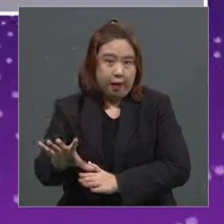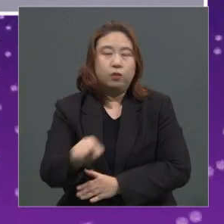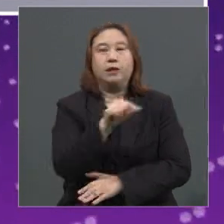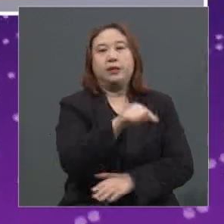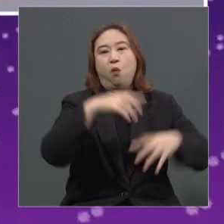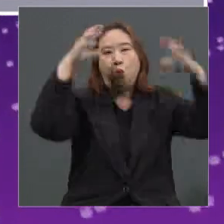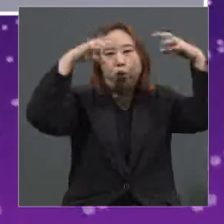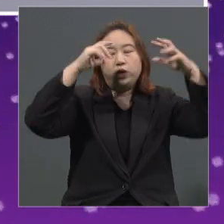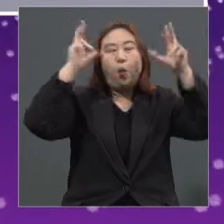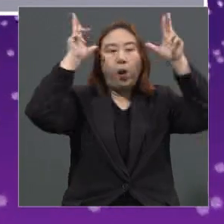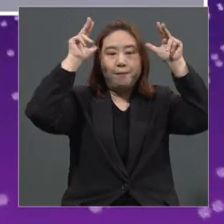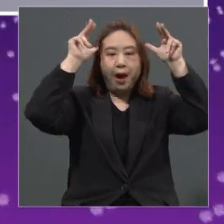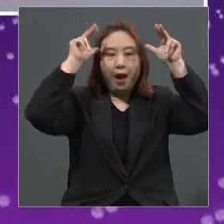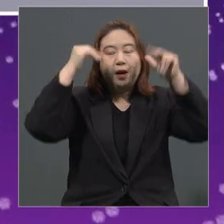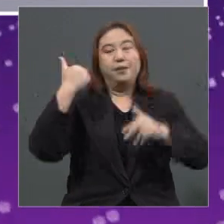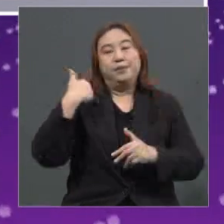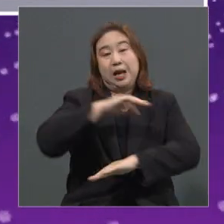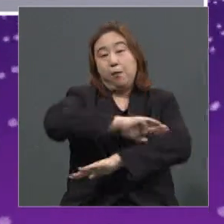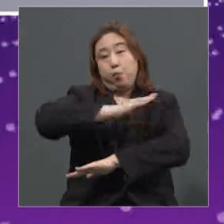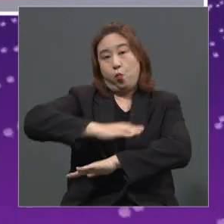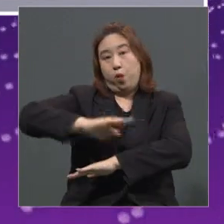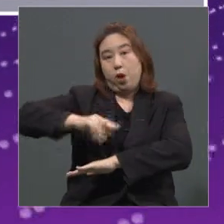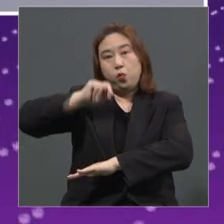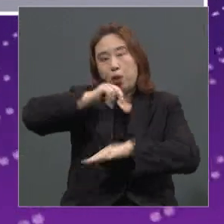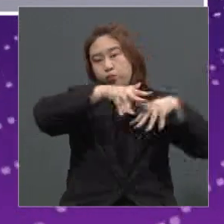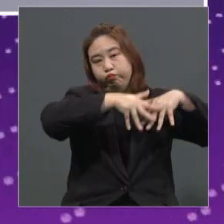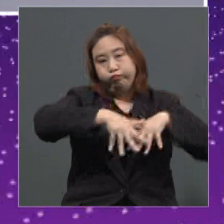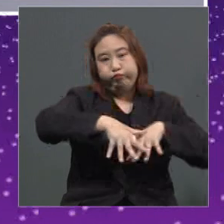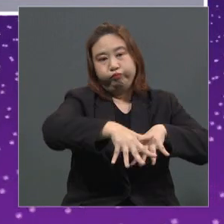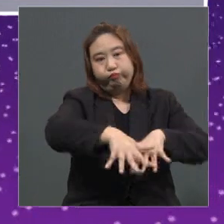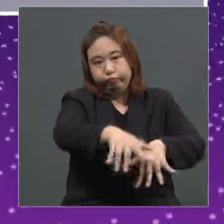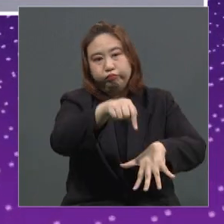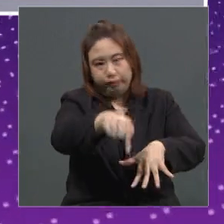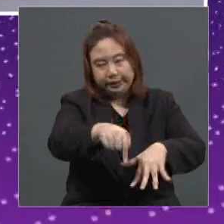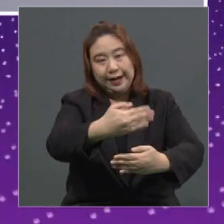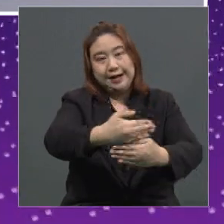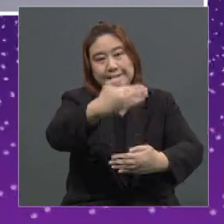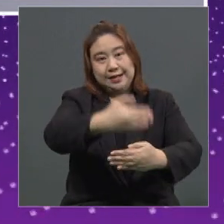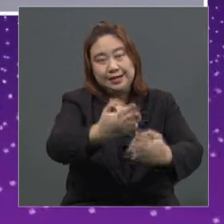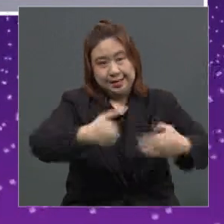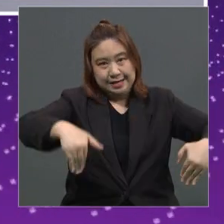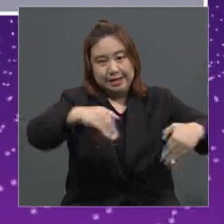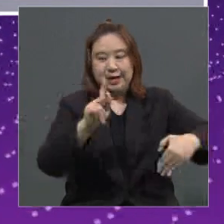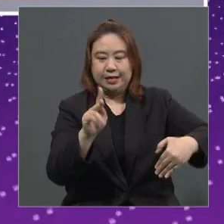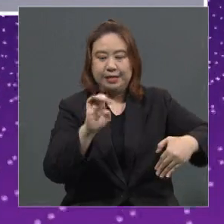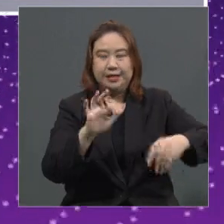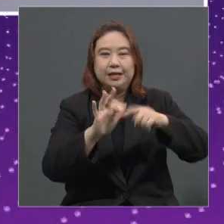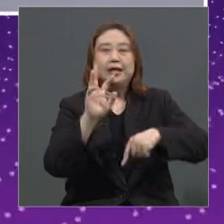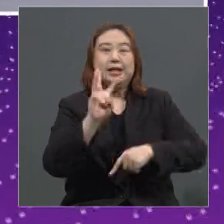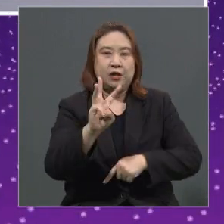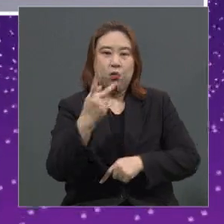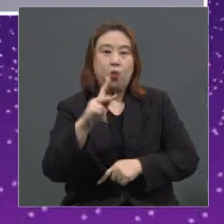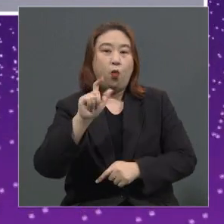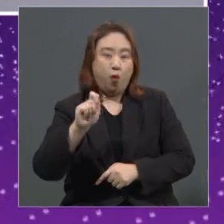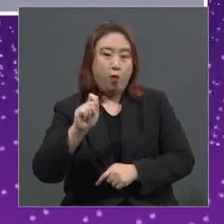จังหวัดลำปางก็ทำให้เกิดน้ำป่าไหลหลากและมีปริมาณน้ำจำนวนมากไหลลงสู่เขื่อนกิ่วคอหมาจนเต็มความจุเก็บกักนะคะ